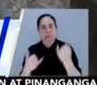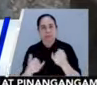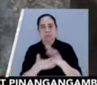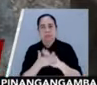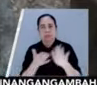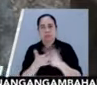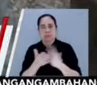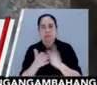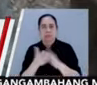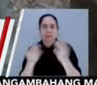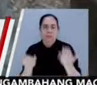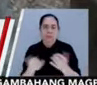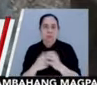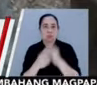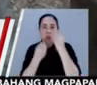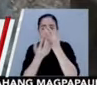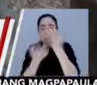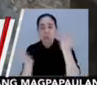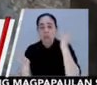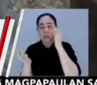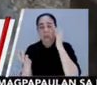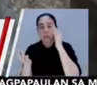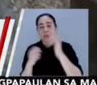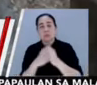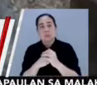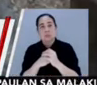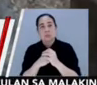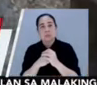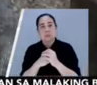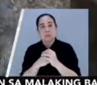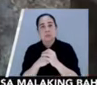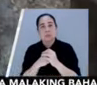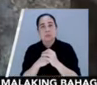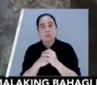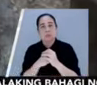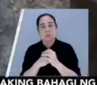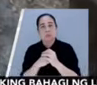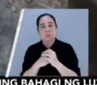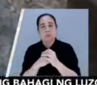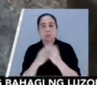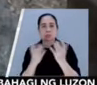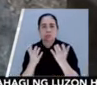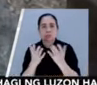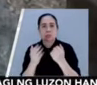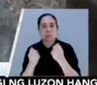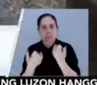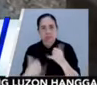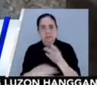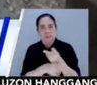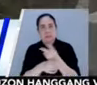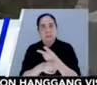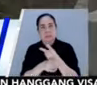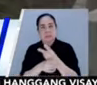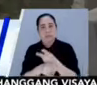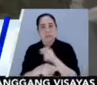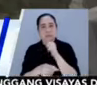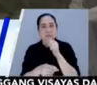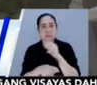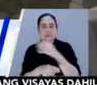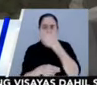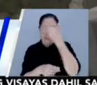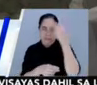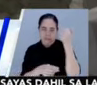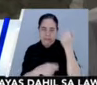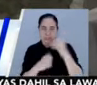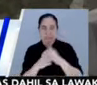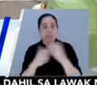para malaman din ng naka ano din dito na inas kaso siya hindi siya nakakalimutan Ngayon pa